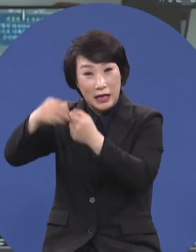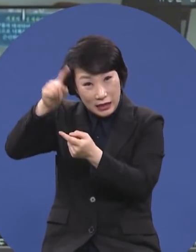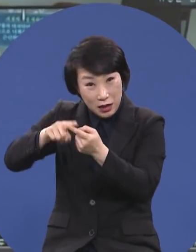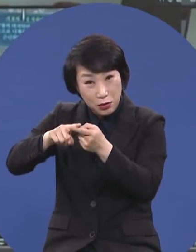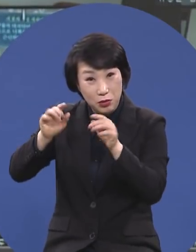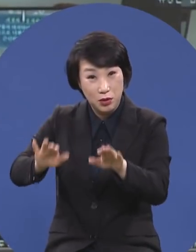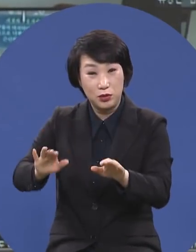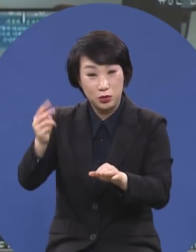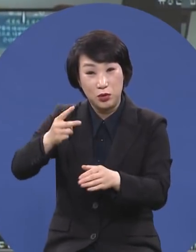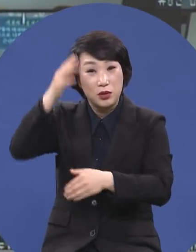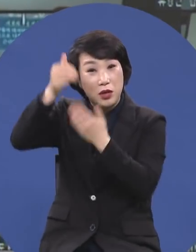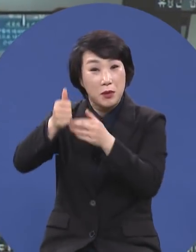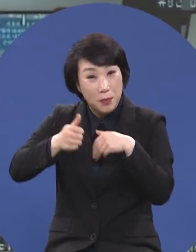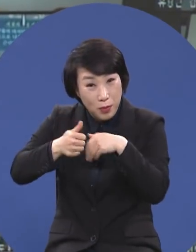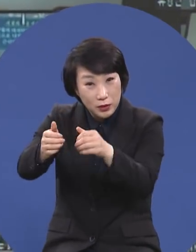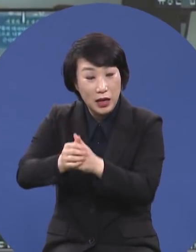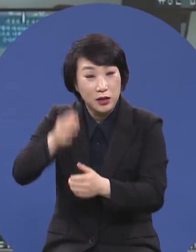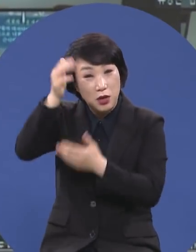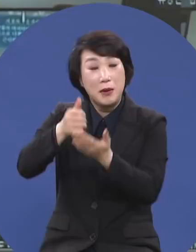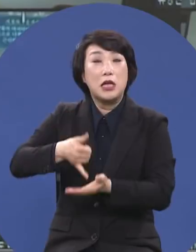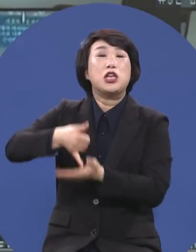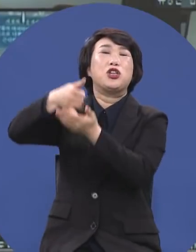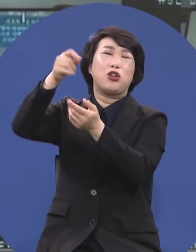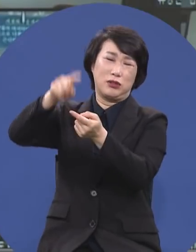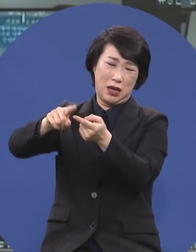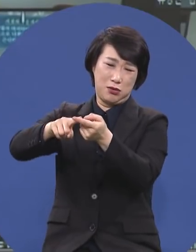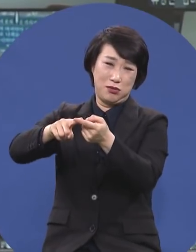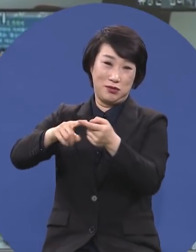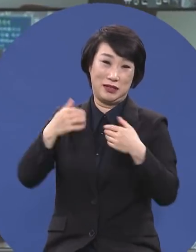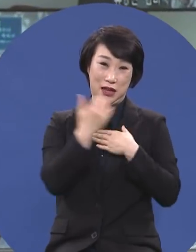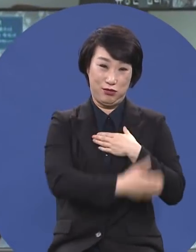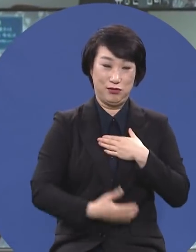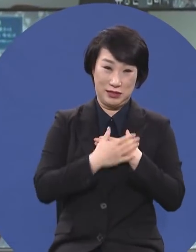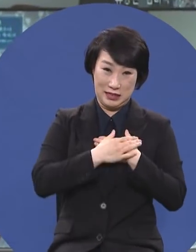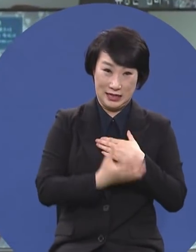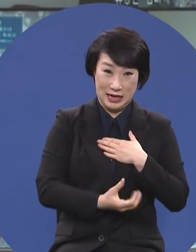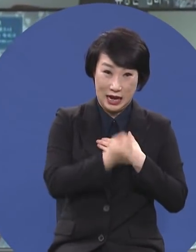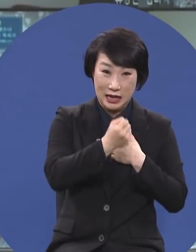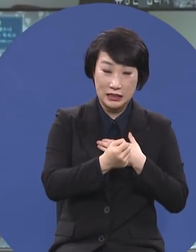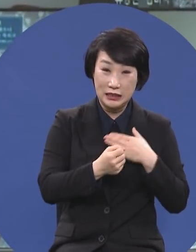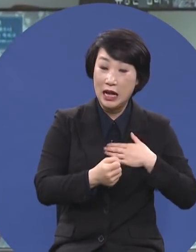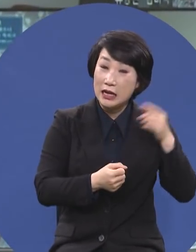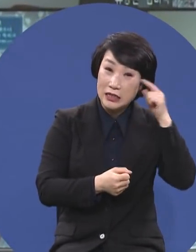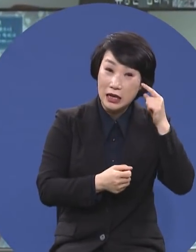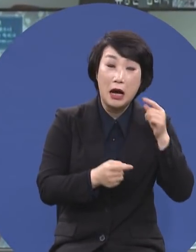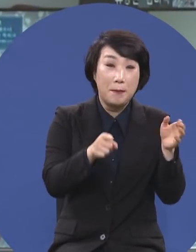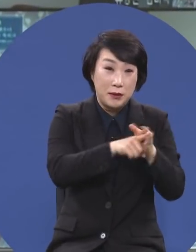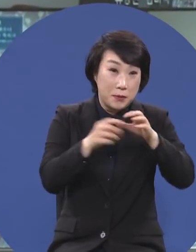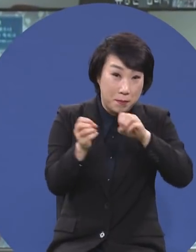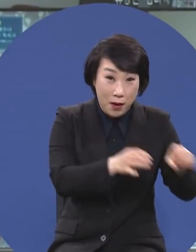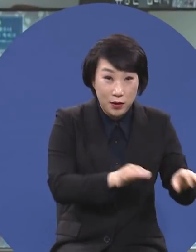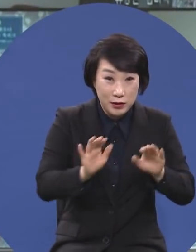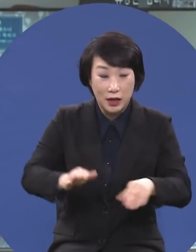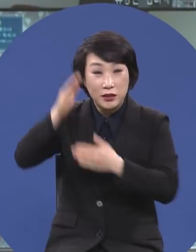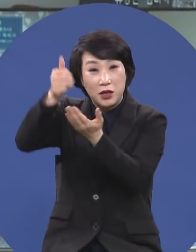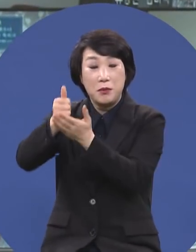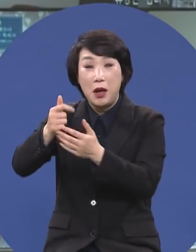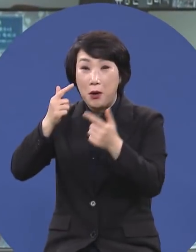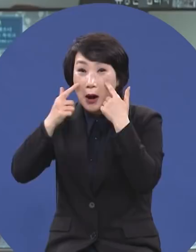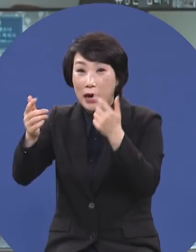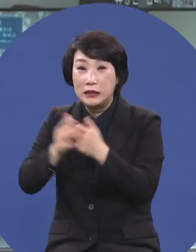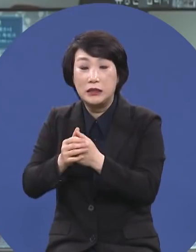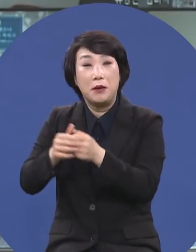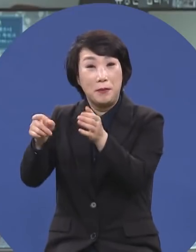보내서 성령의 인격적으로 육신이 가진 자기 확신을 버리고 성령의